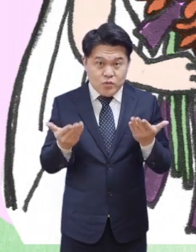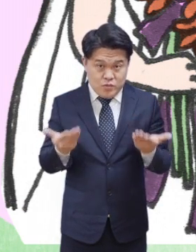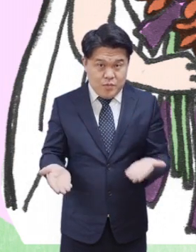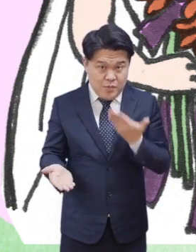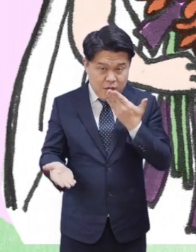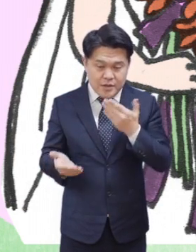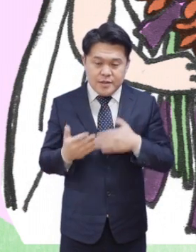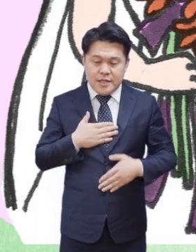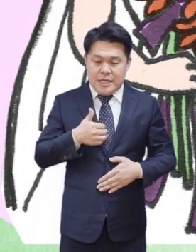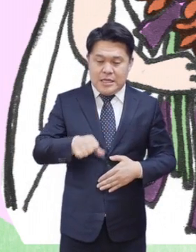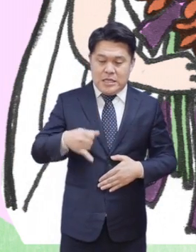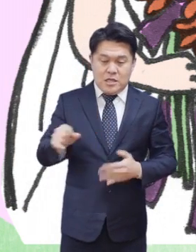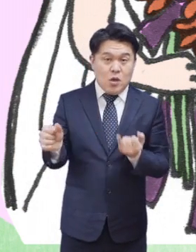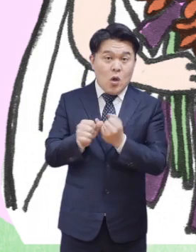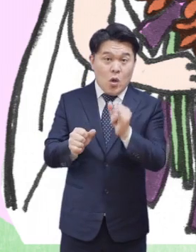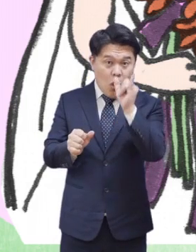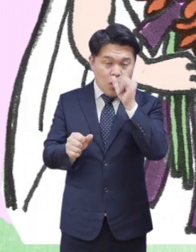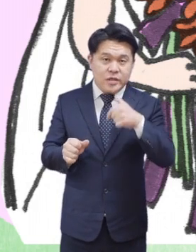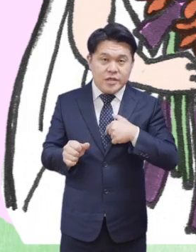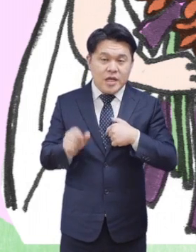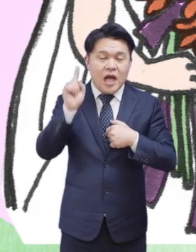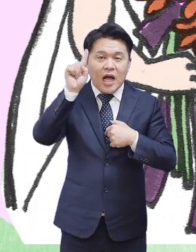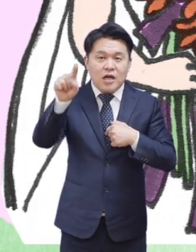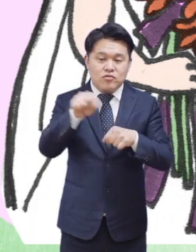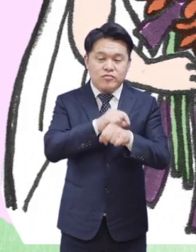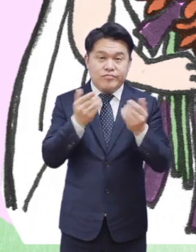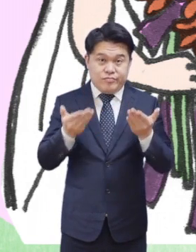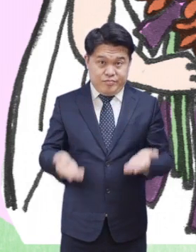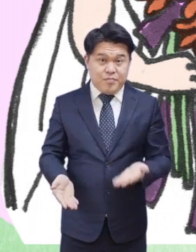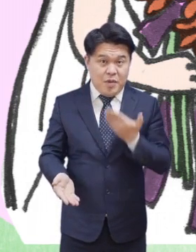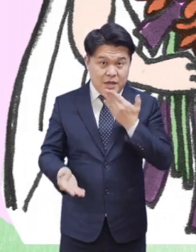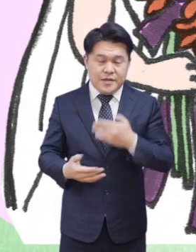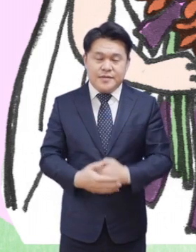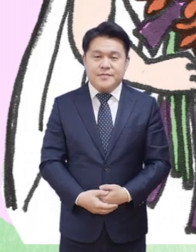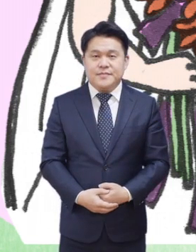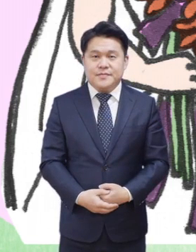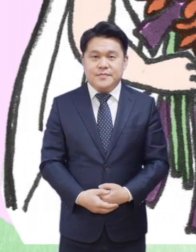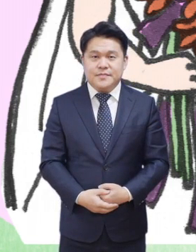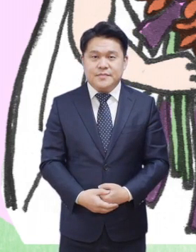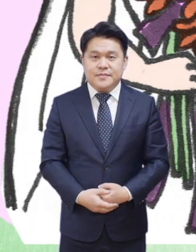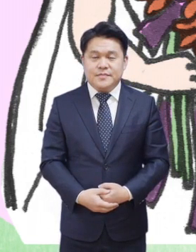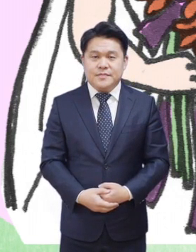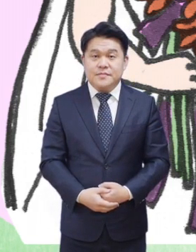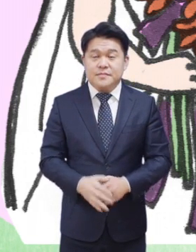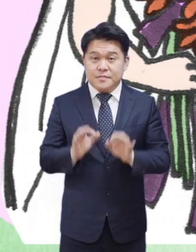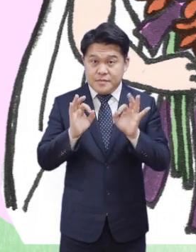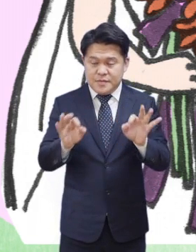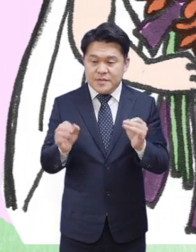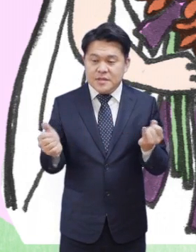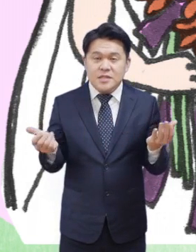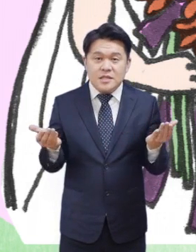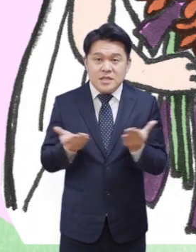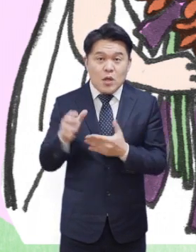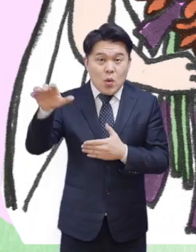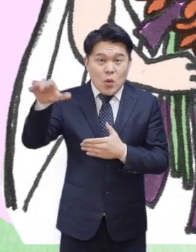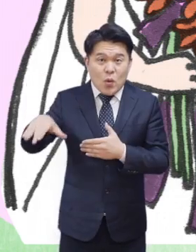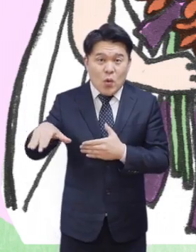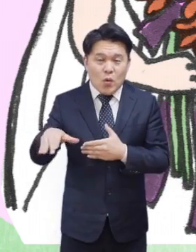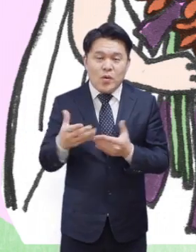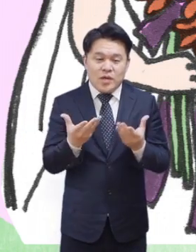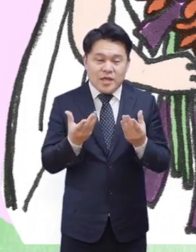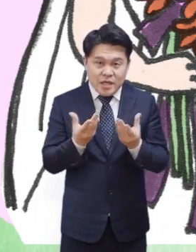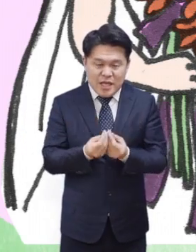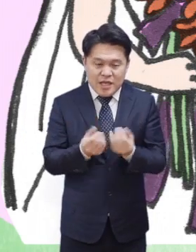5일입니다. 본인의 자녀가 결혼을 할 경우 1일의 특별 휴가가 주어집니다. 물론 일하는